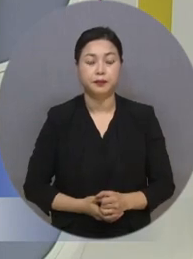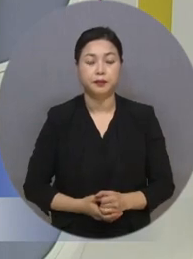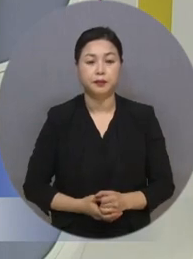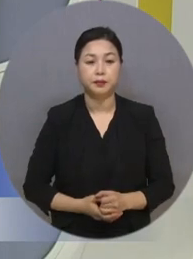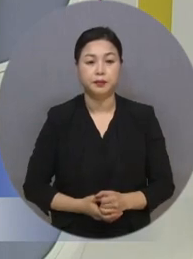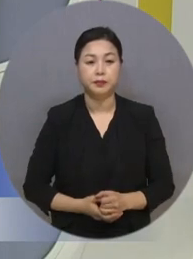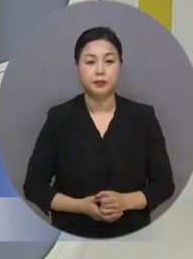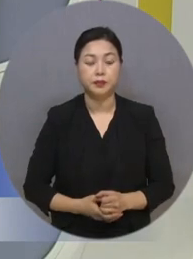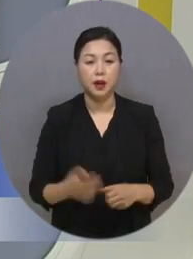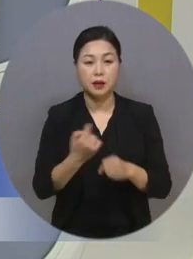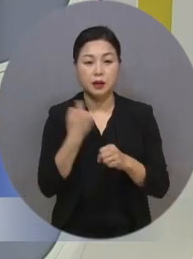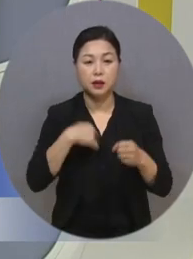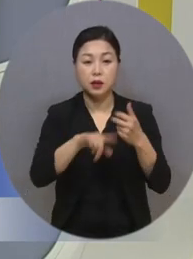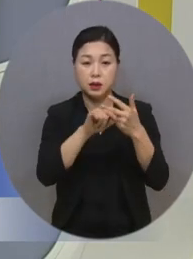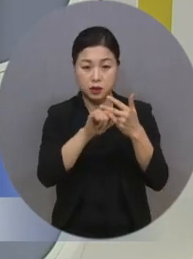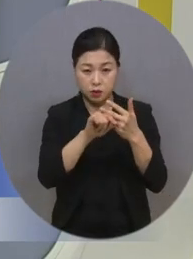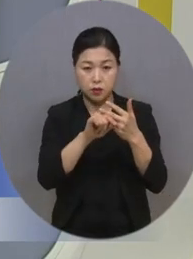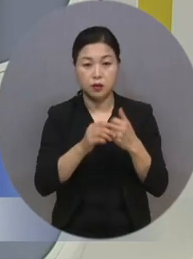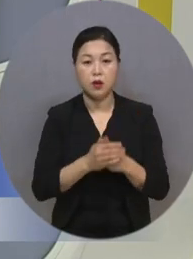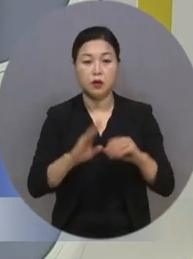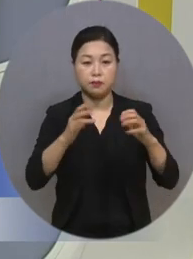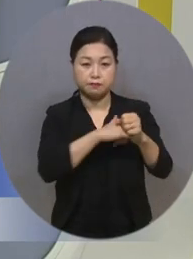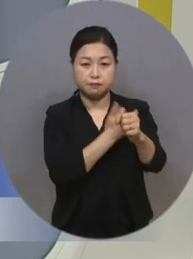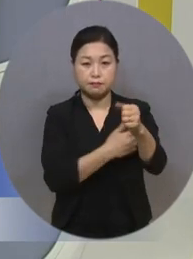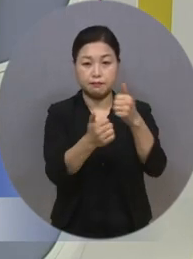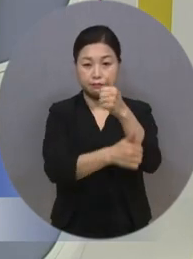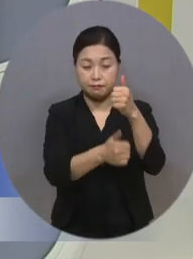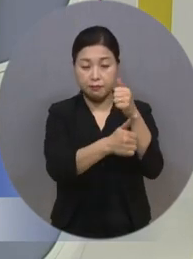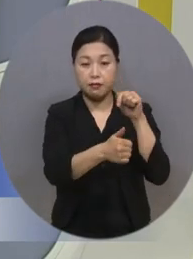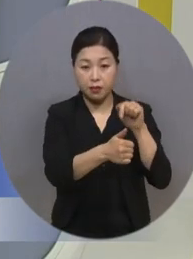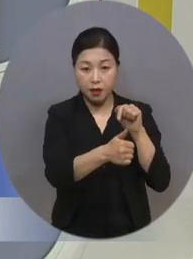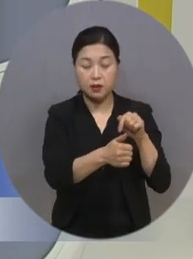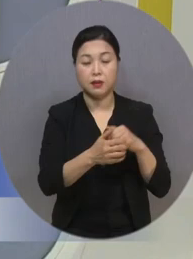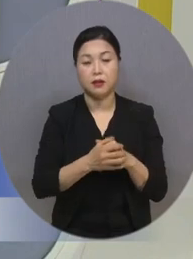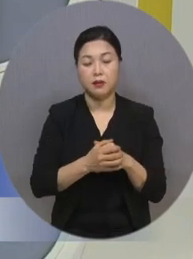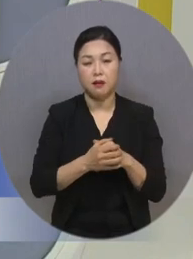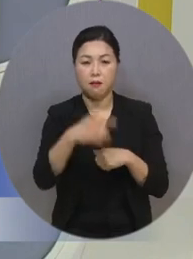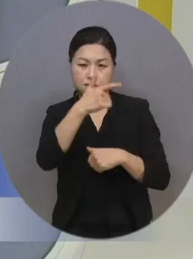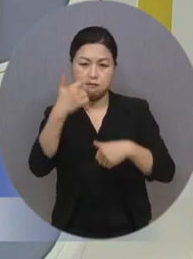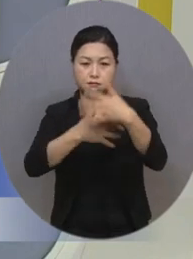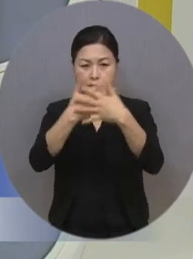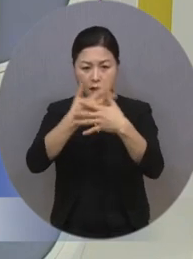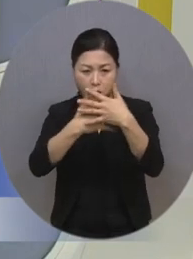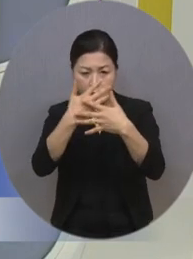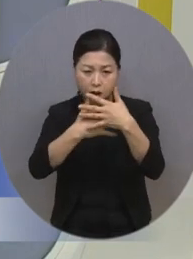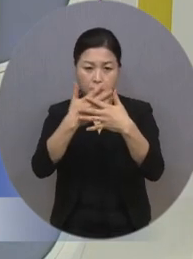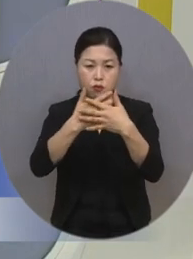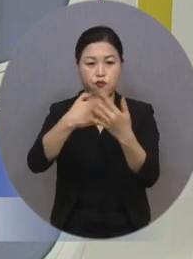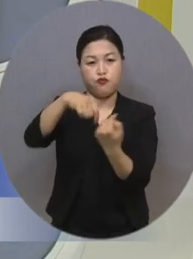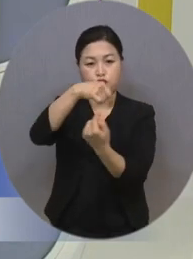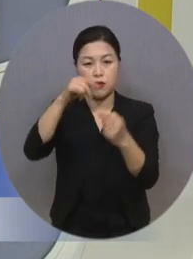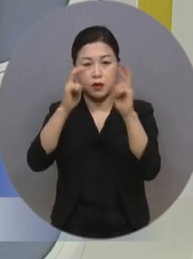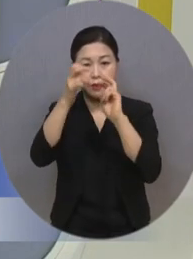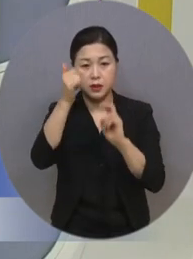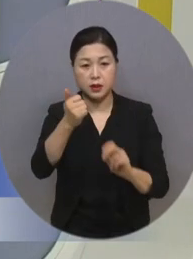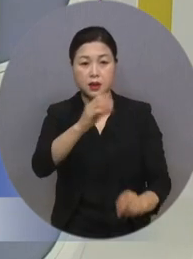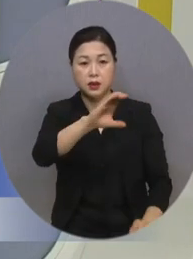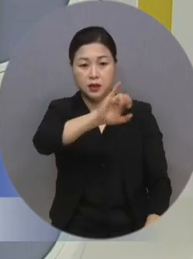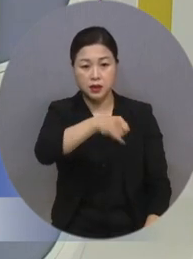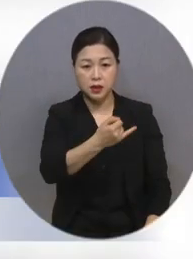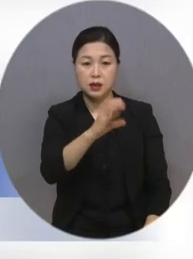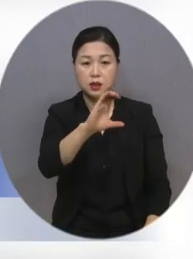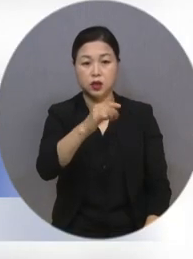소식입니다. 지난해 7월이죠. 국가인권위원회가 국내 멀티플렉스 영화관 운영사업자인